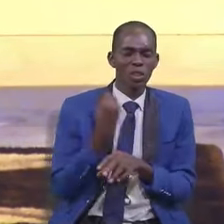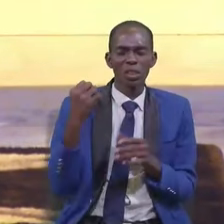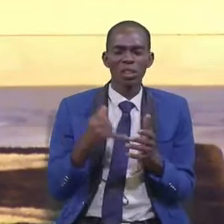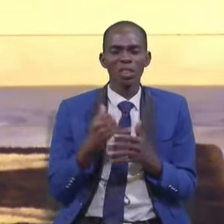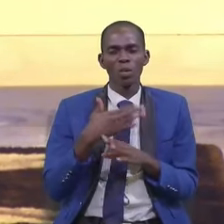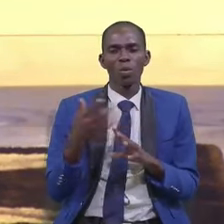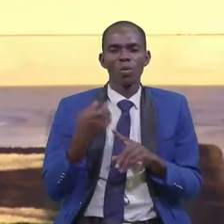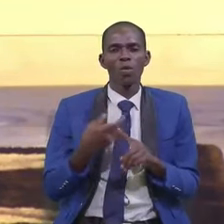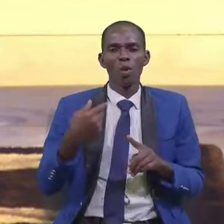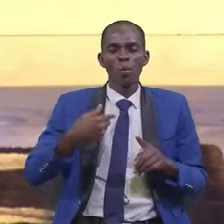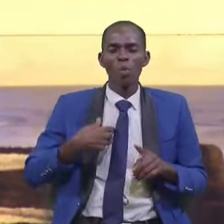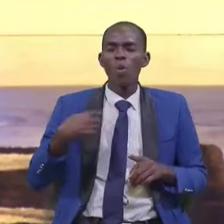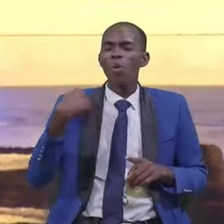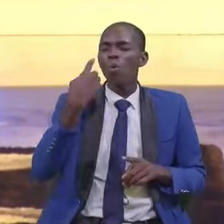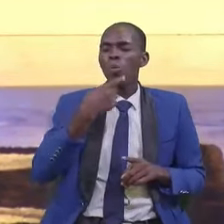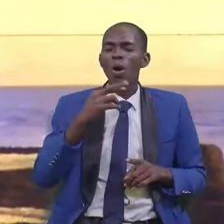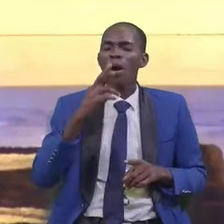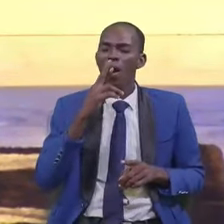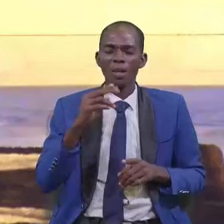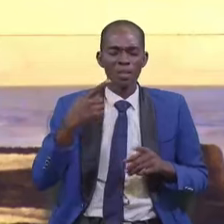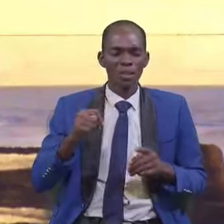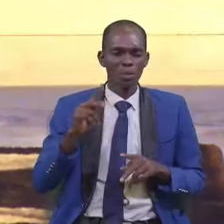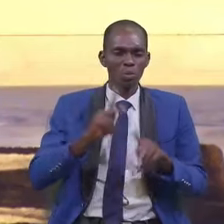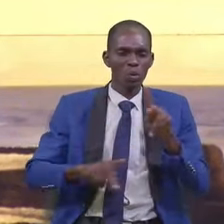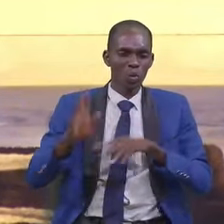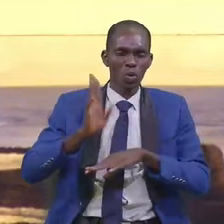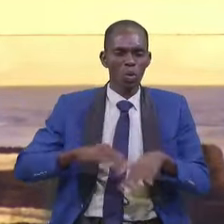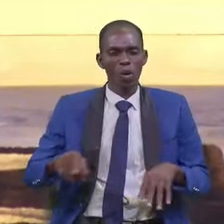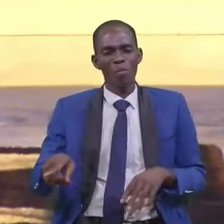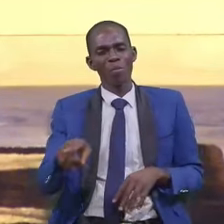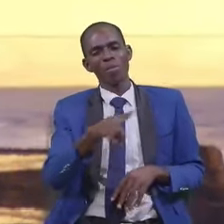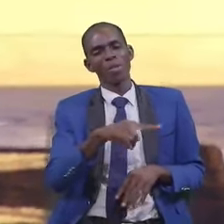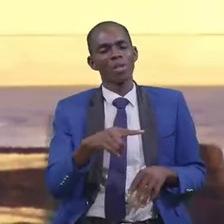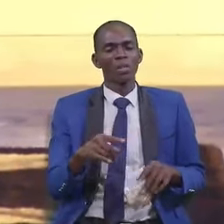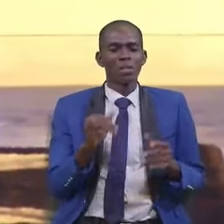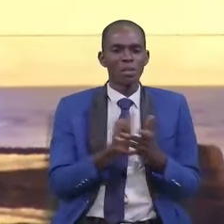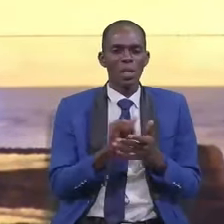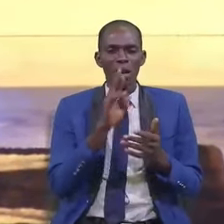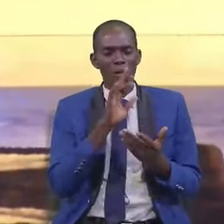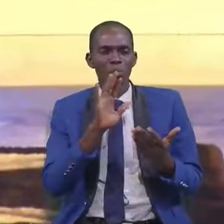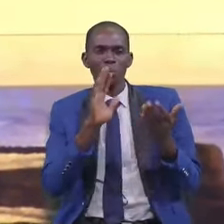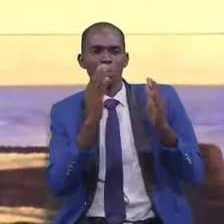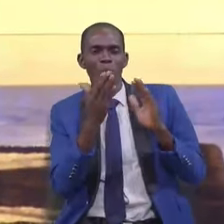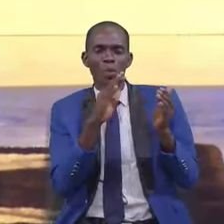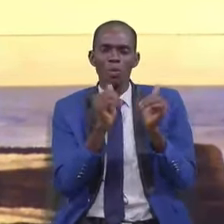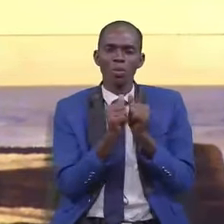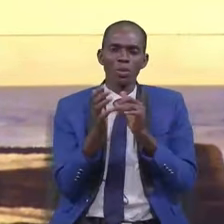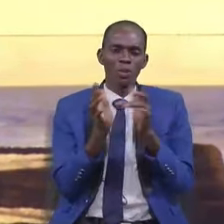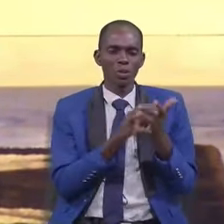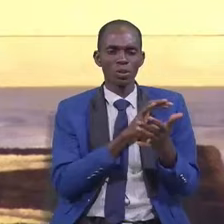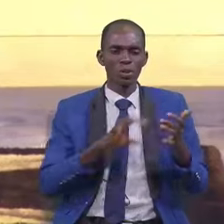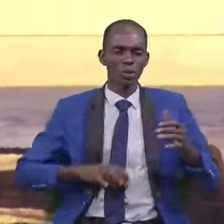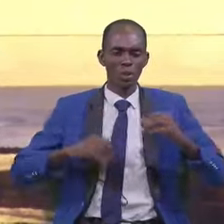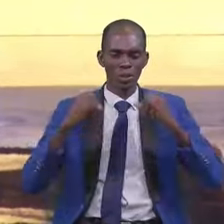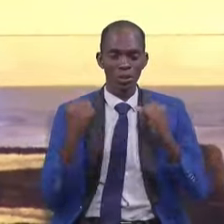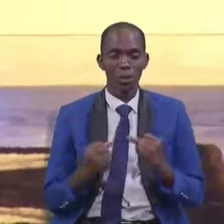Qui sont eux là, qui sont aussi puissants que Jésus? Qui sont ces gens-là, qui sont aussi puissants que Jésus-Christ? Ceci-là, que